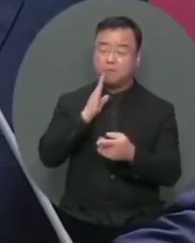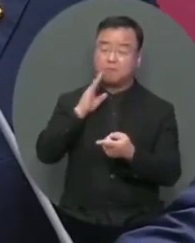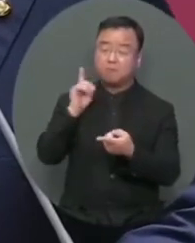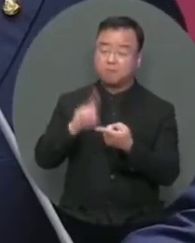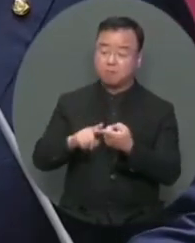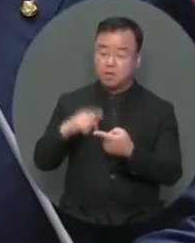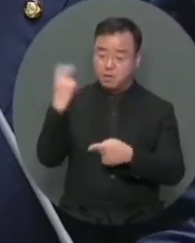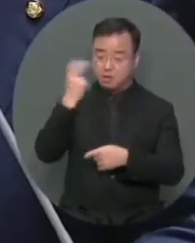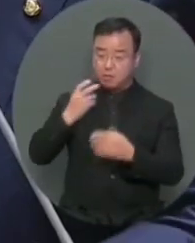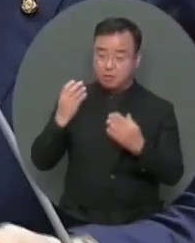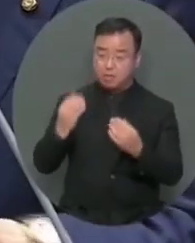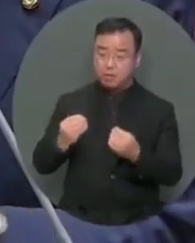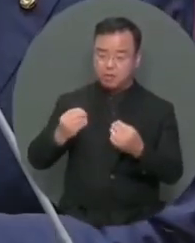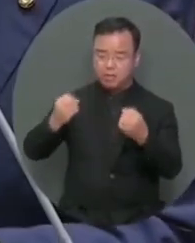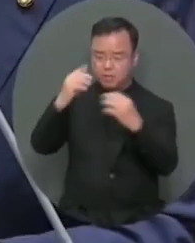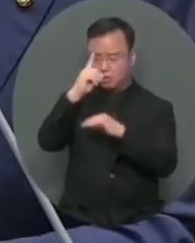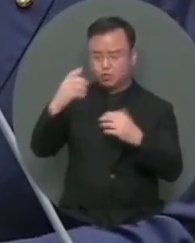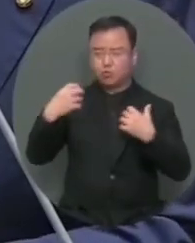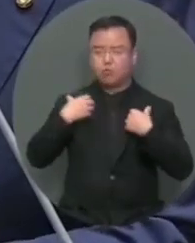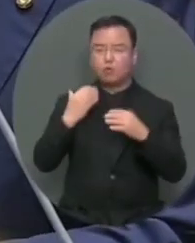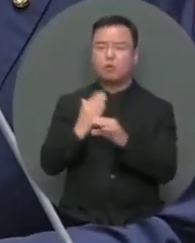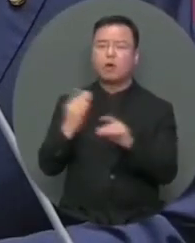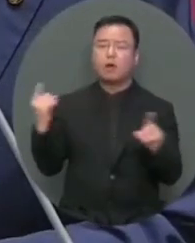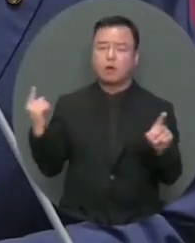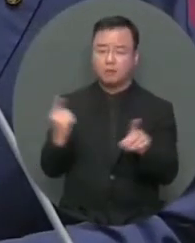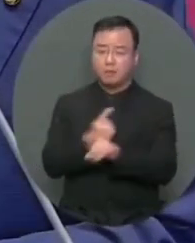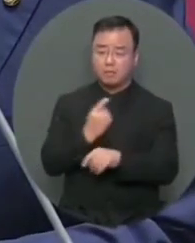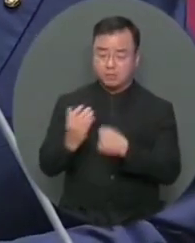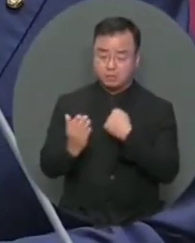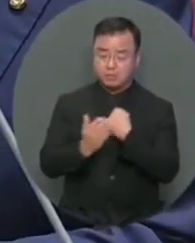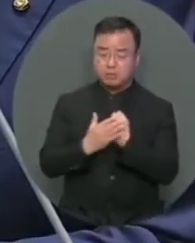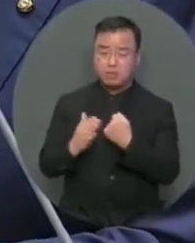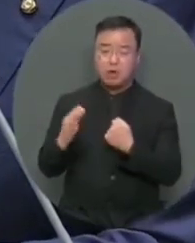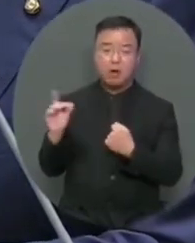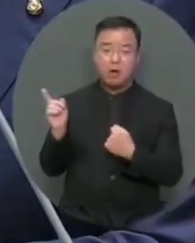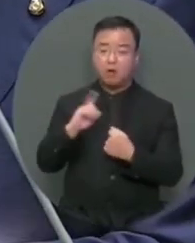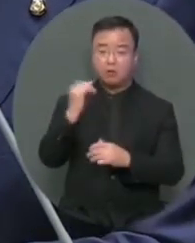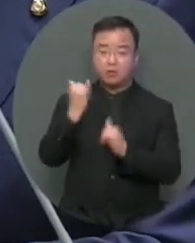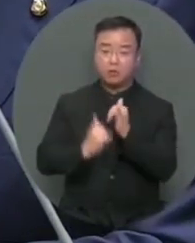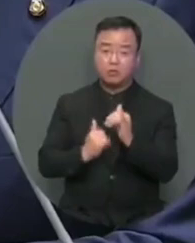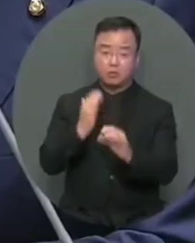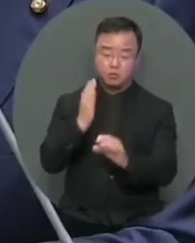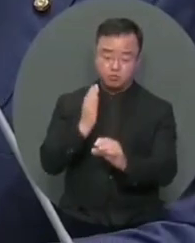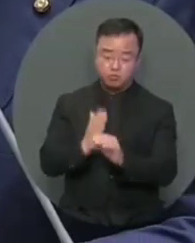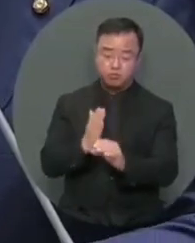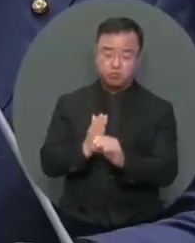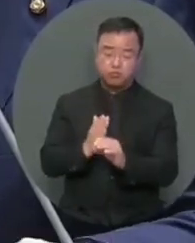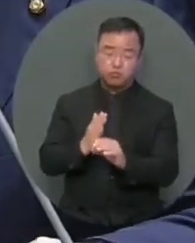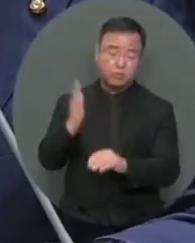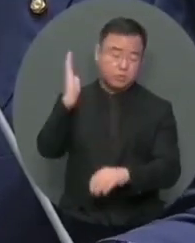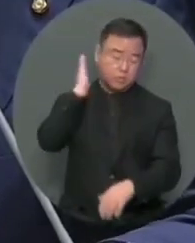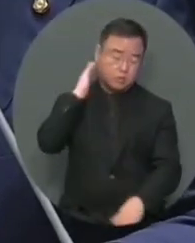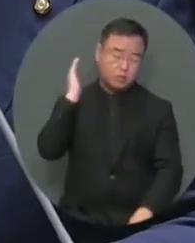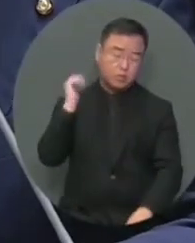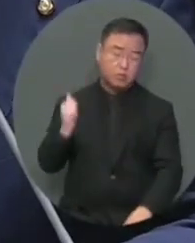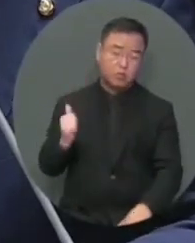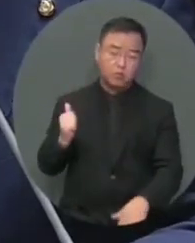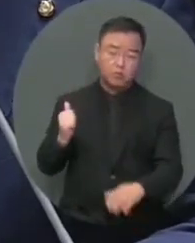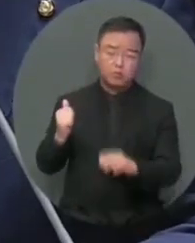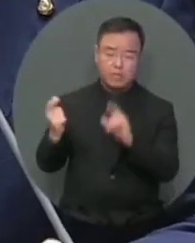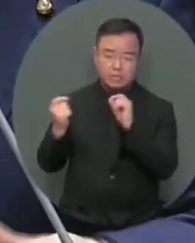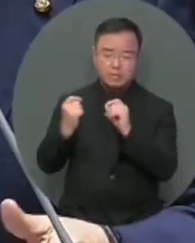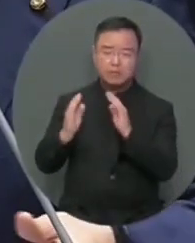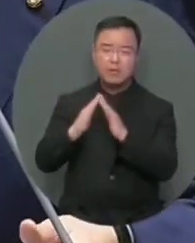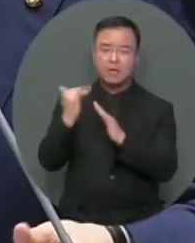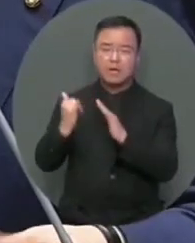들어서 바뀌기 때문에 그렇고요. 역대 어떤 정권에서 대통령 일가 소유의 땅으로 고속도로 출발 그리고 종점이 변경된 적이